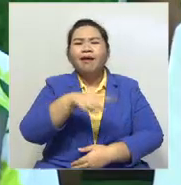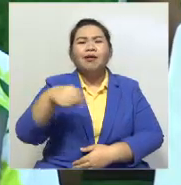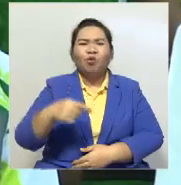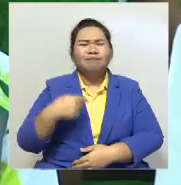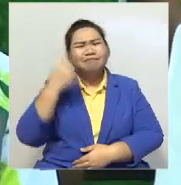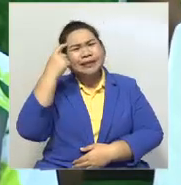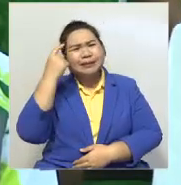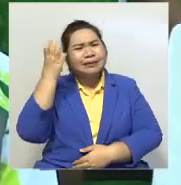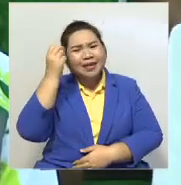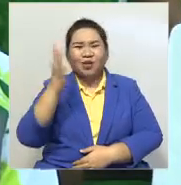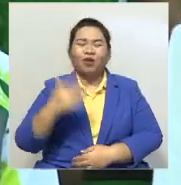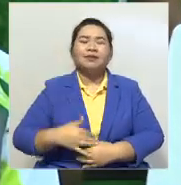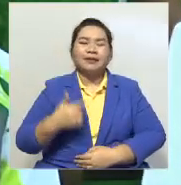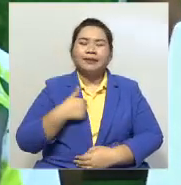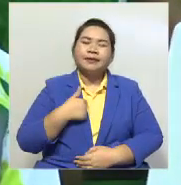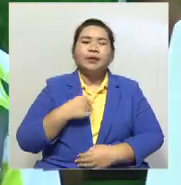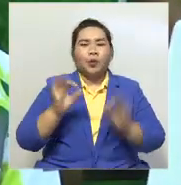ม่ซีเรียสและผมเลยตัดสินใจว่